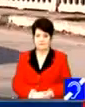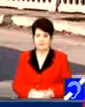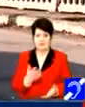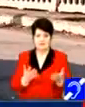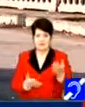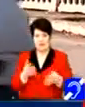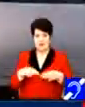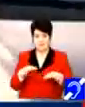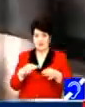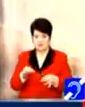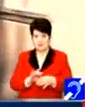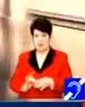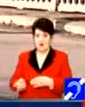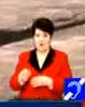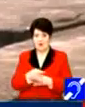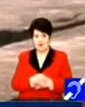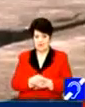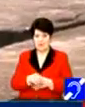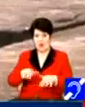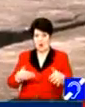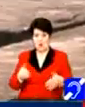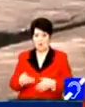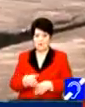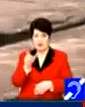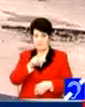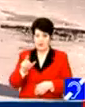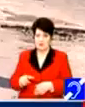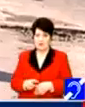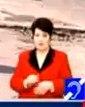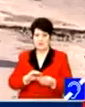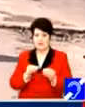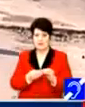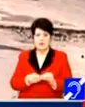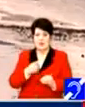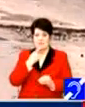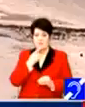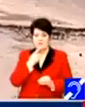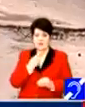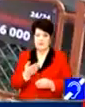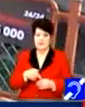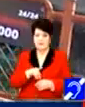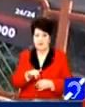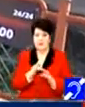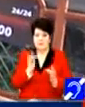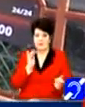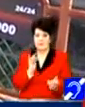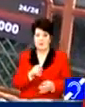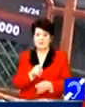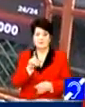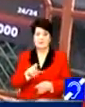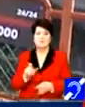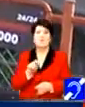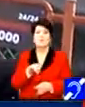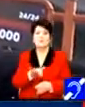Și dacă mașinile mai ocolesc gropile formate, atunci pentru pieton este o mare provocare să se deplaseze pe pod. Dumneavoastră, ca pieton,